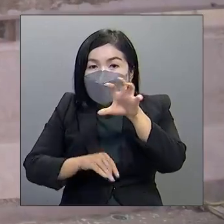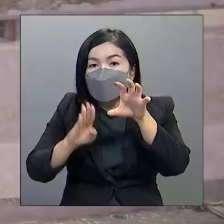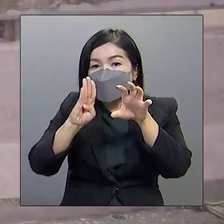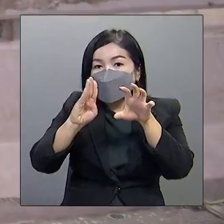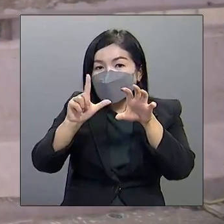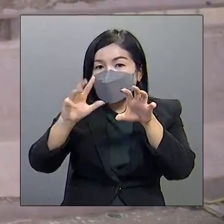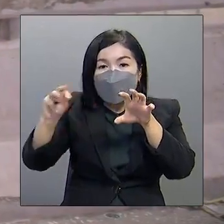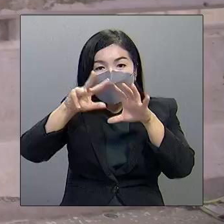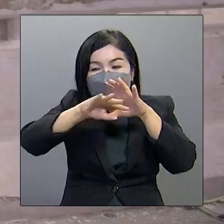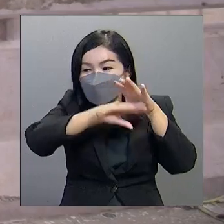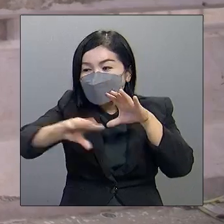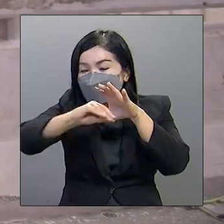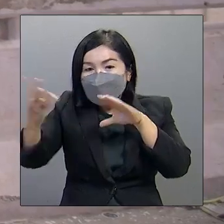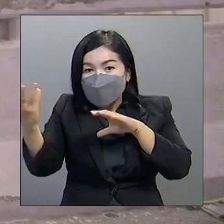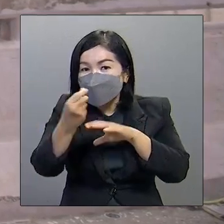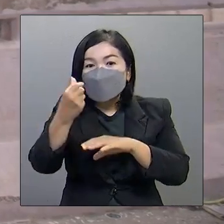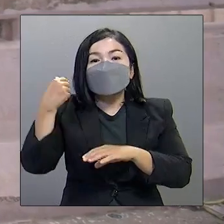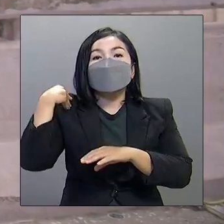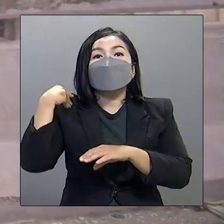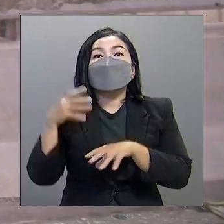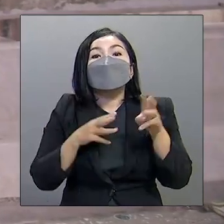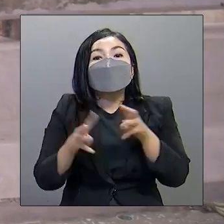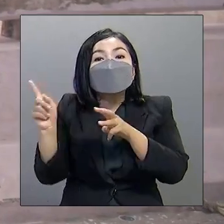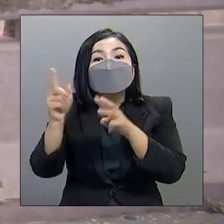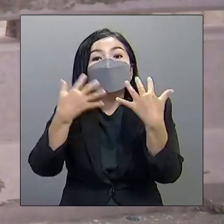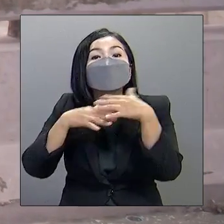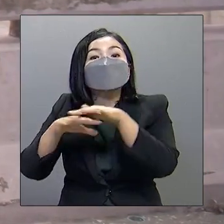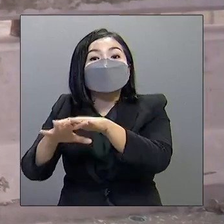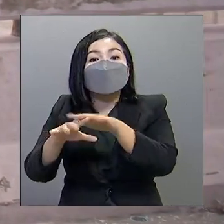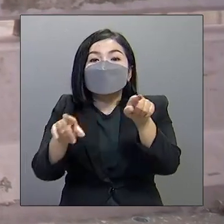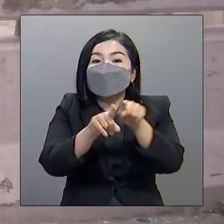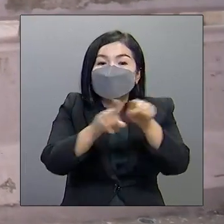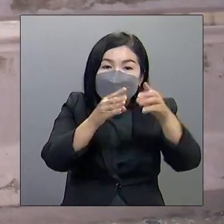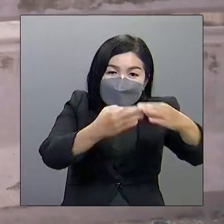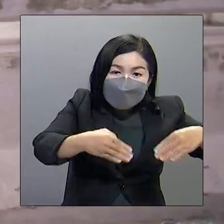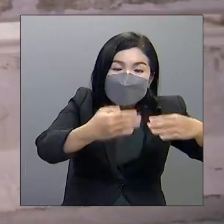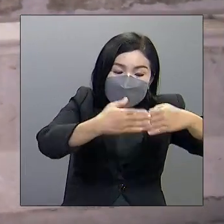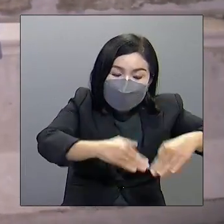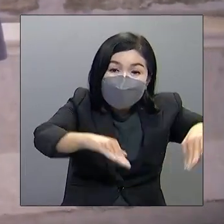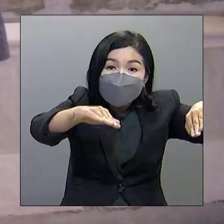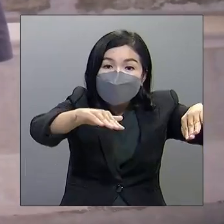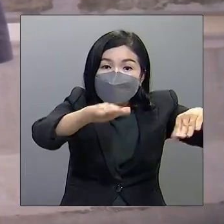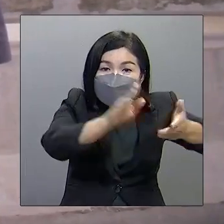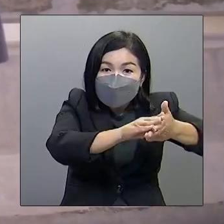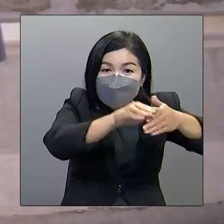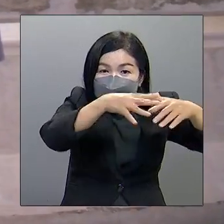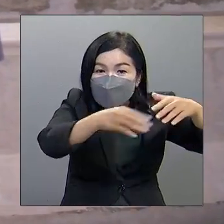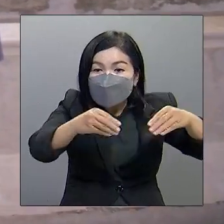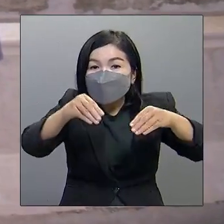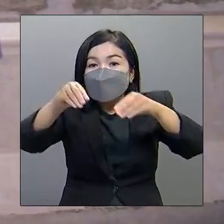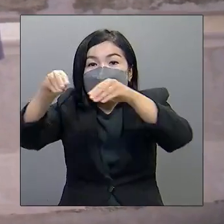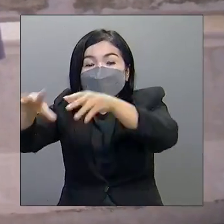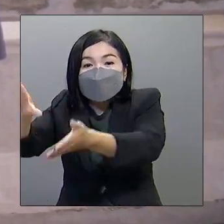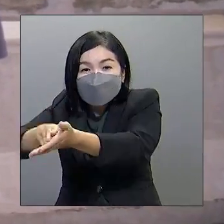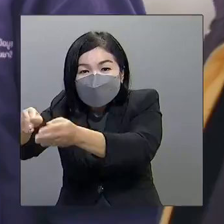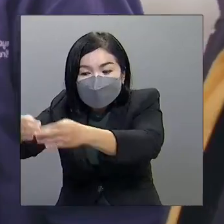พราะนั่นคือถ้าตรงนี้สามารถระบายได้อย่างดีโดยการส่งผ่านแอ่งกระทะน้อย2แอ่งนี้ทำให้คลองที่เราอยู่ตรงนี้ระบายได้เร็วและทำให้น้ำที่ไหลเข้าเจ้